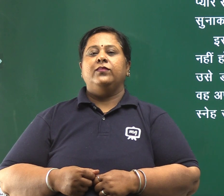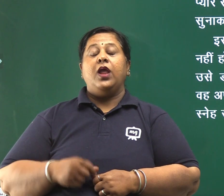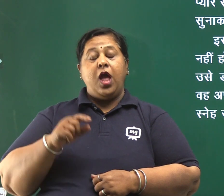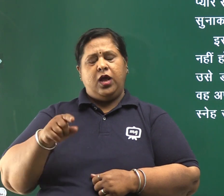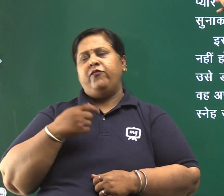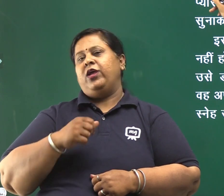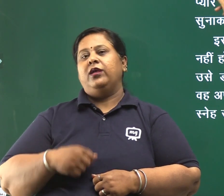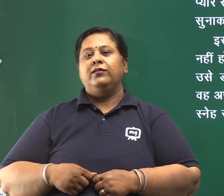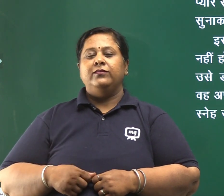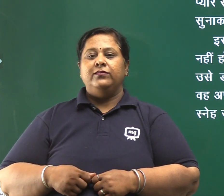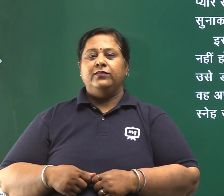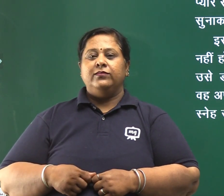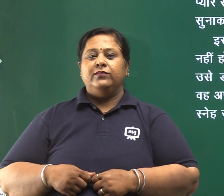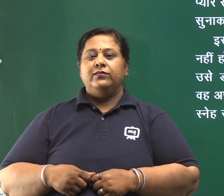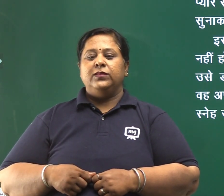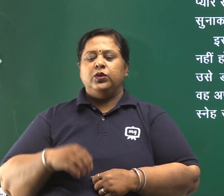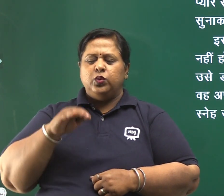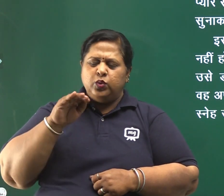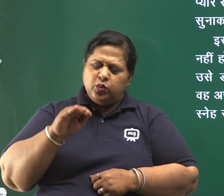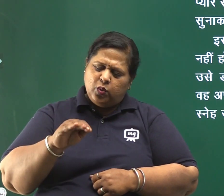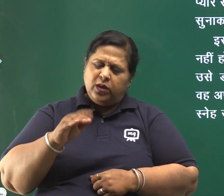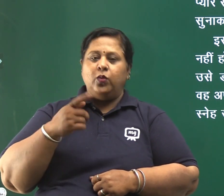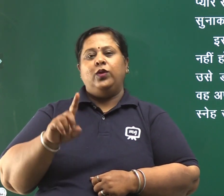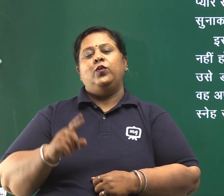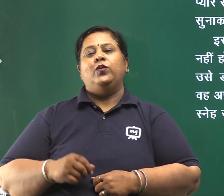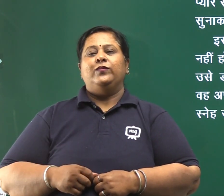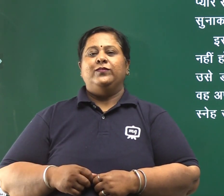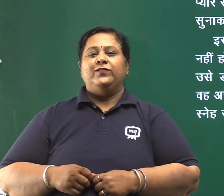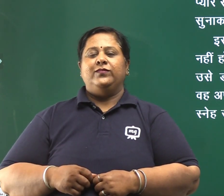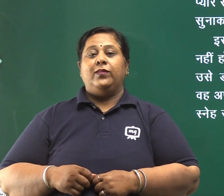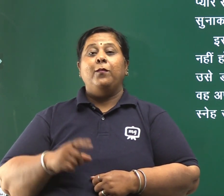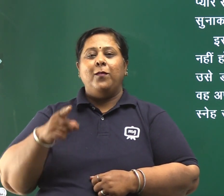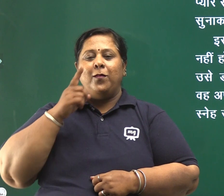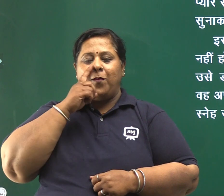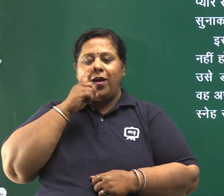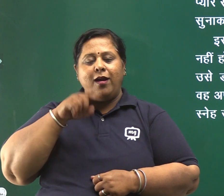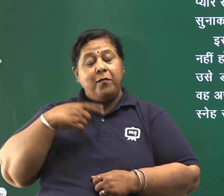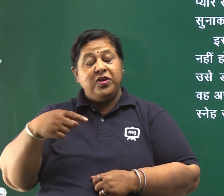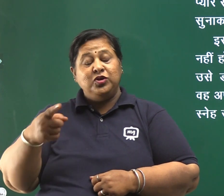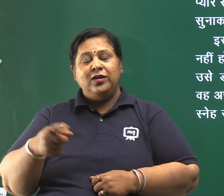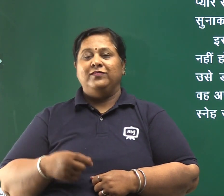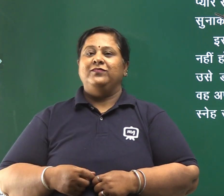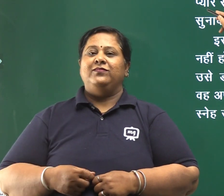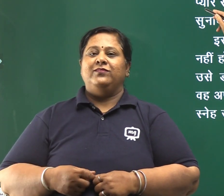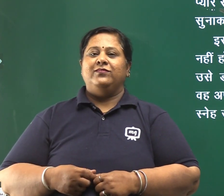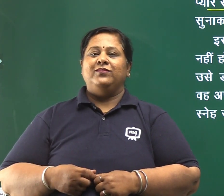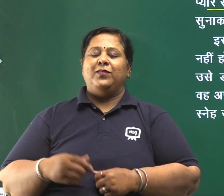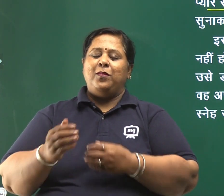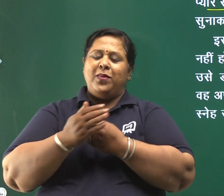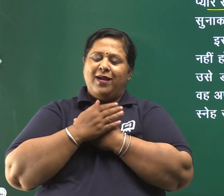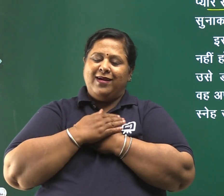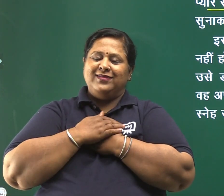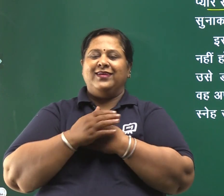अगर वह छोटी होगी तो माँ हमेशा प्यार